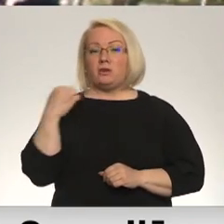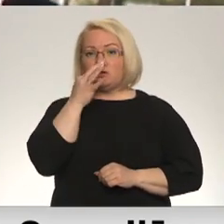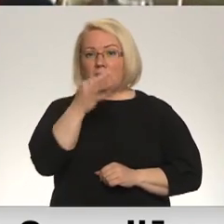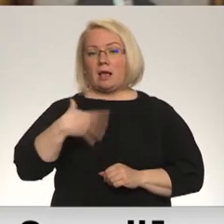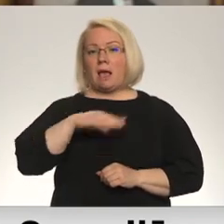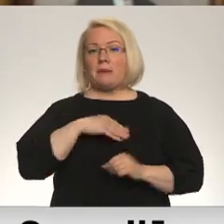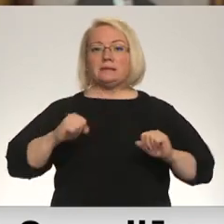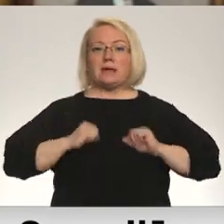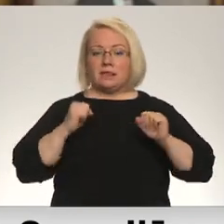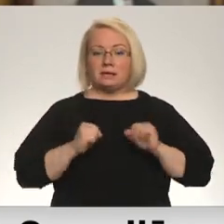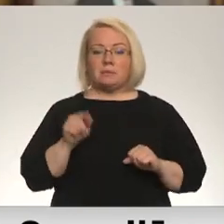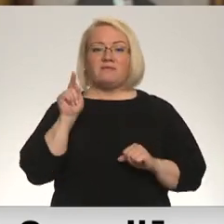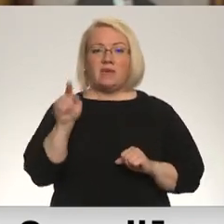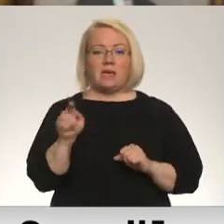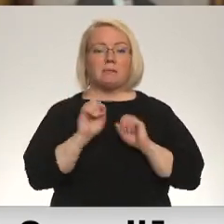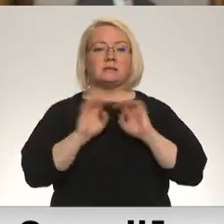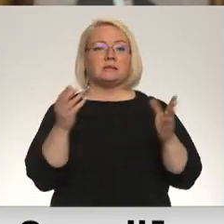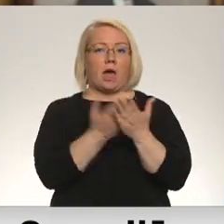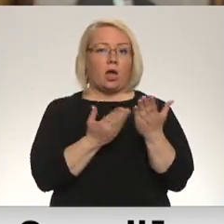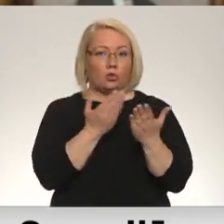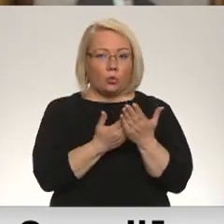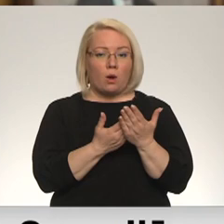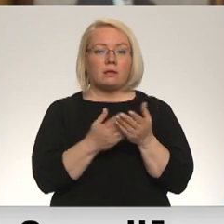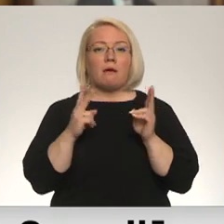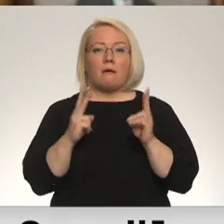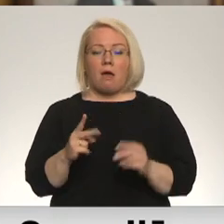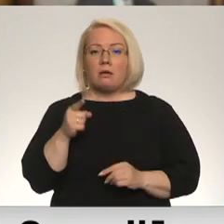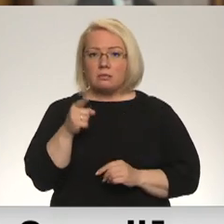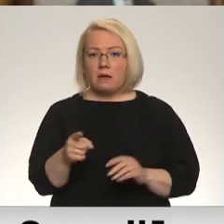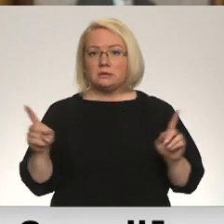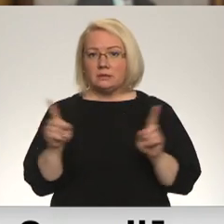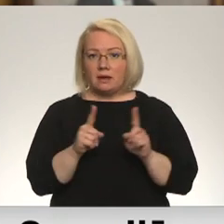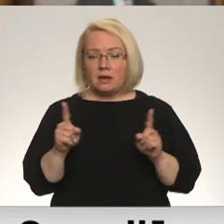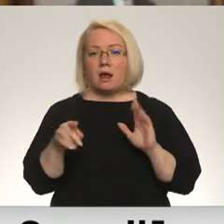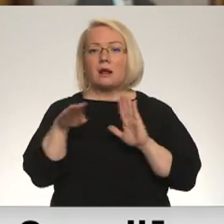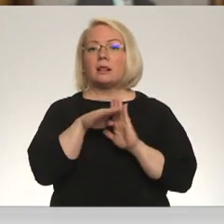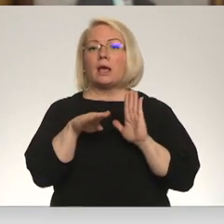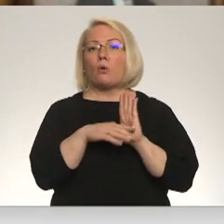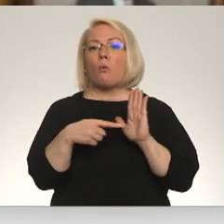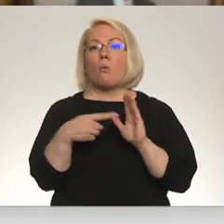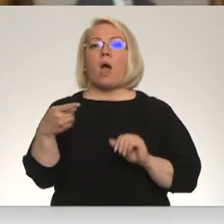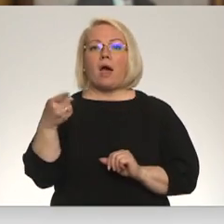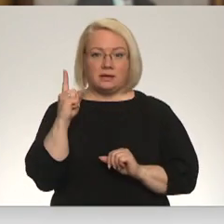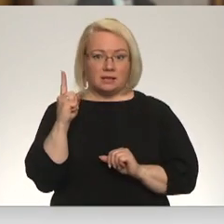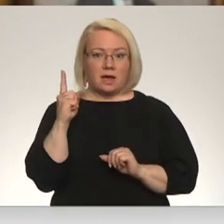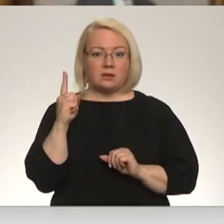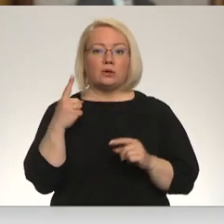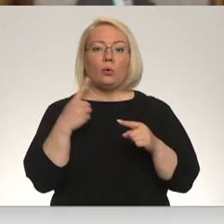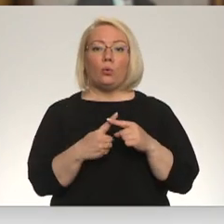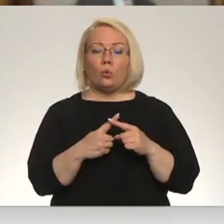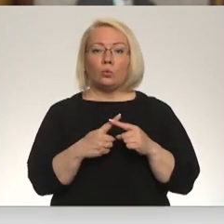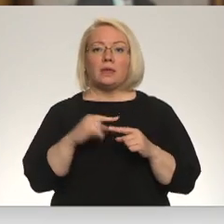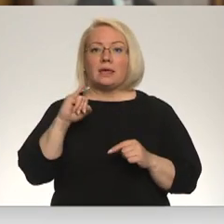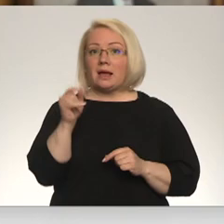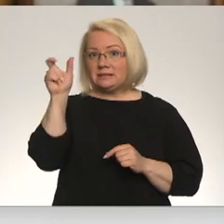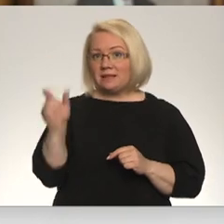viņam to skaidrot, ka tas ir ar likumu aizliegts, un ja